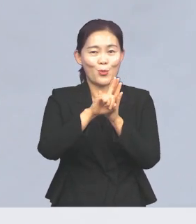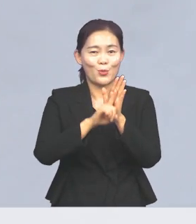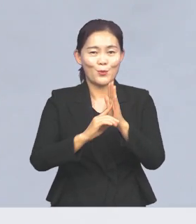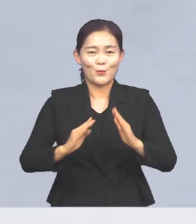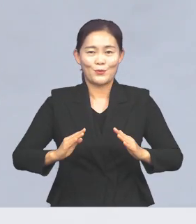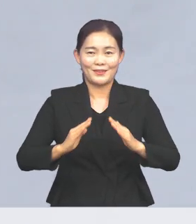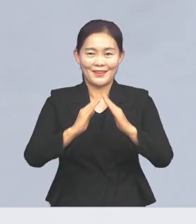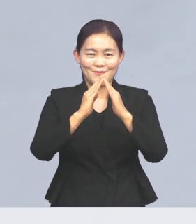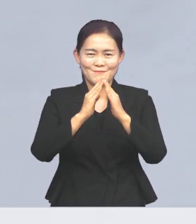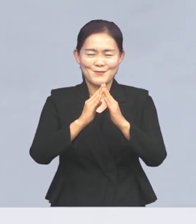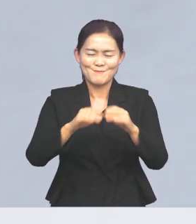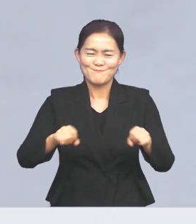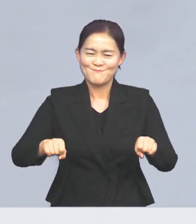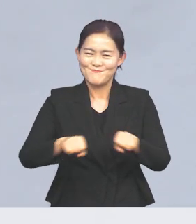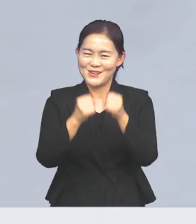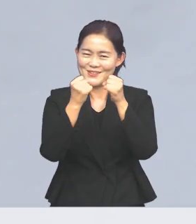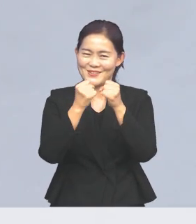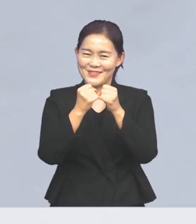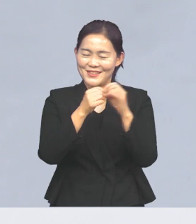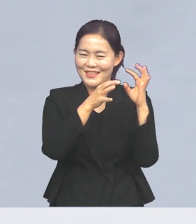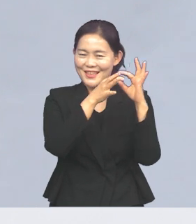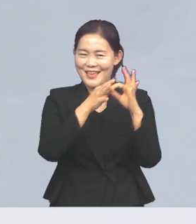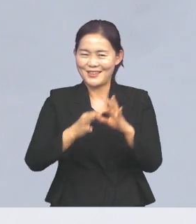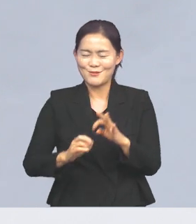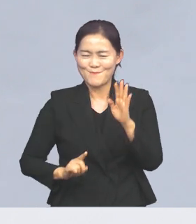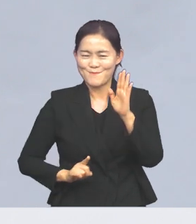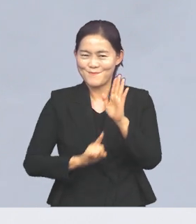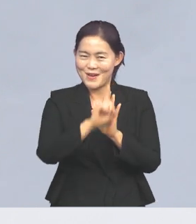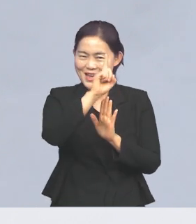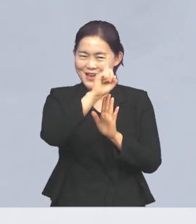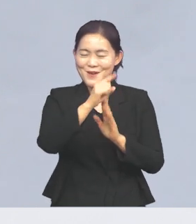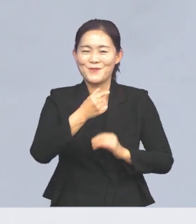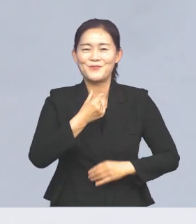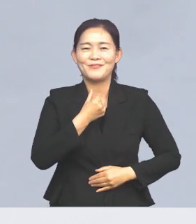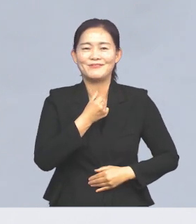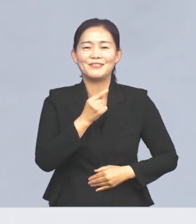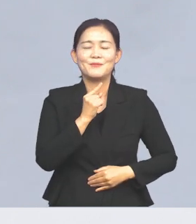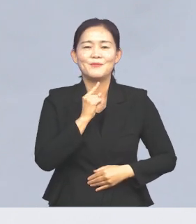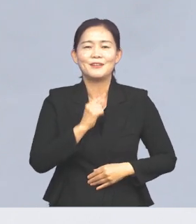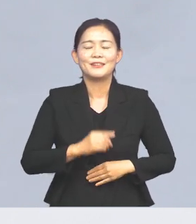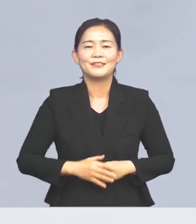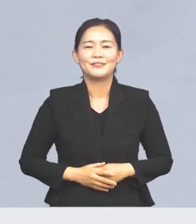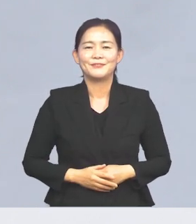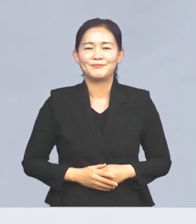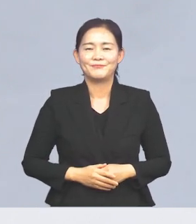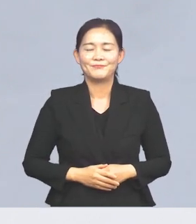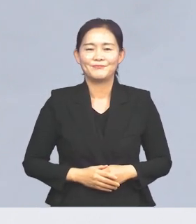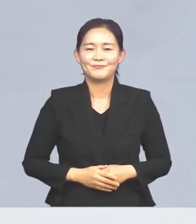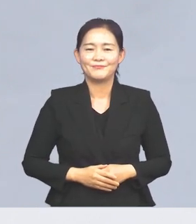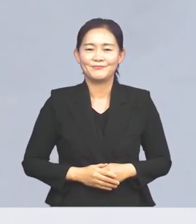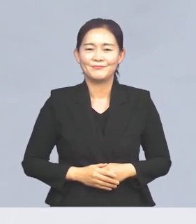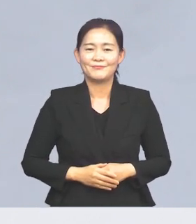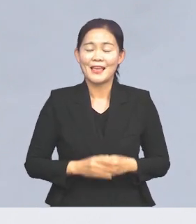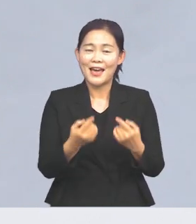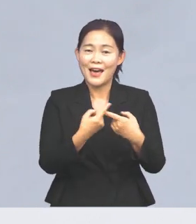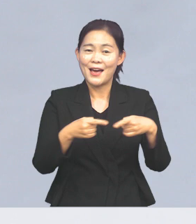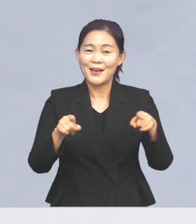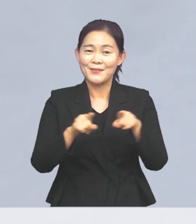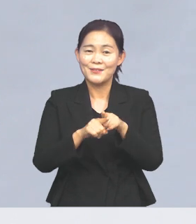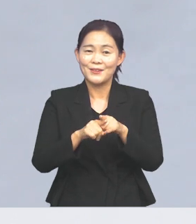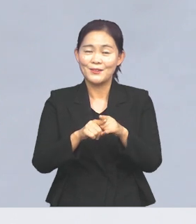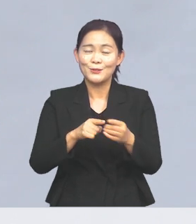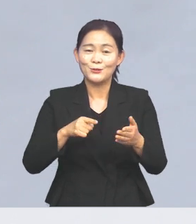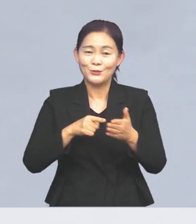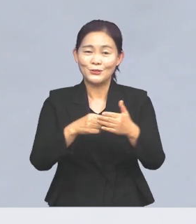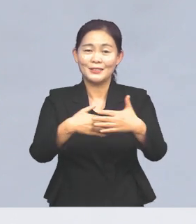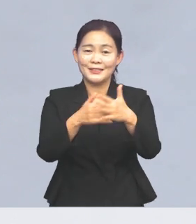온도탑이 그냥 폭발할 지경으로 계속 쭉 올라갔으면 좋겠다는 생각을 합니다. 이